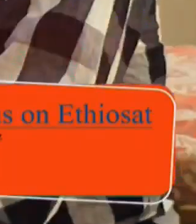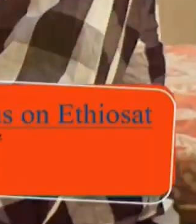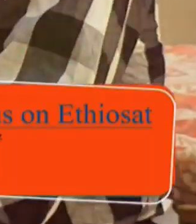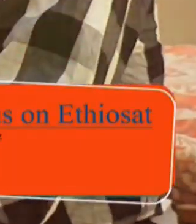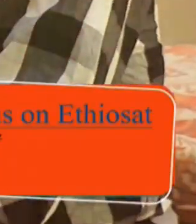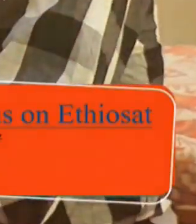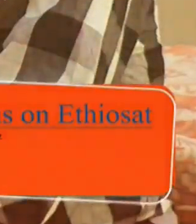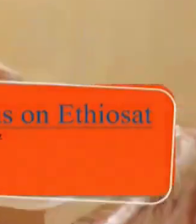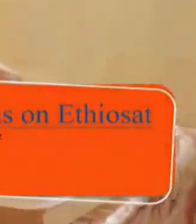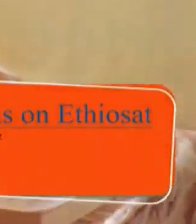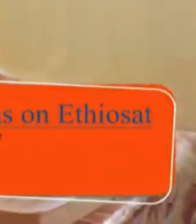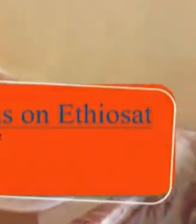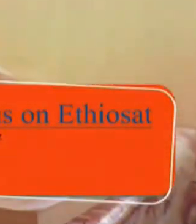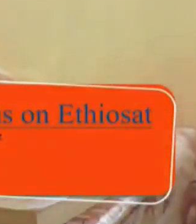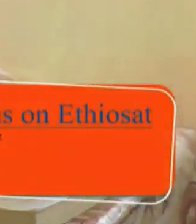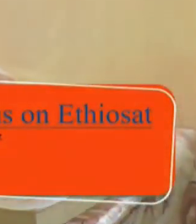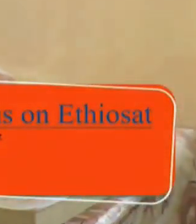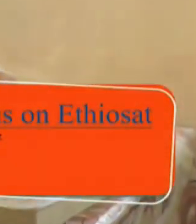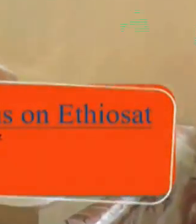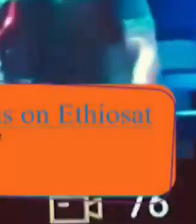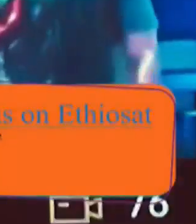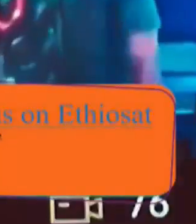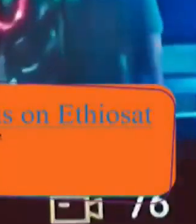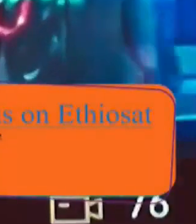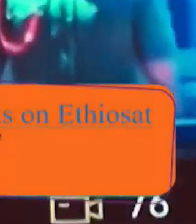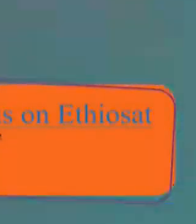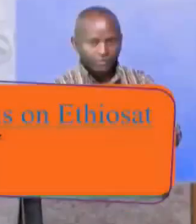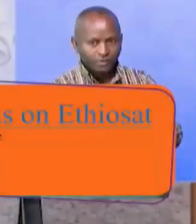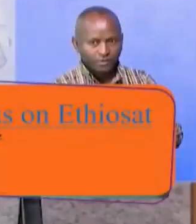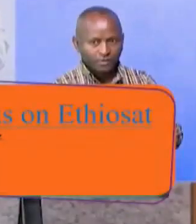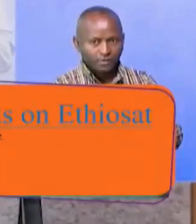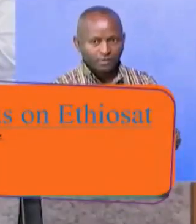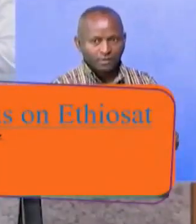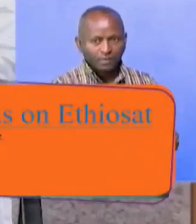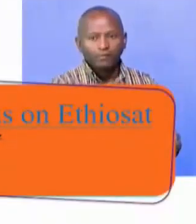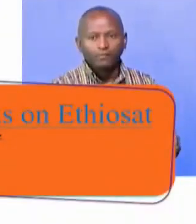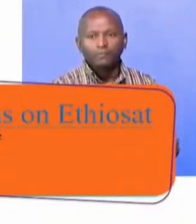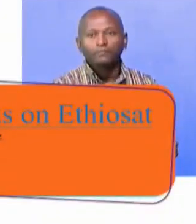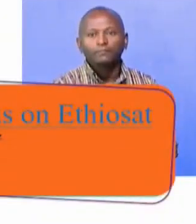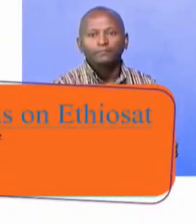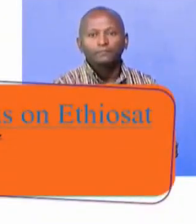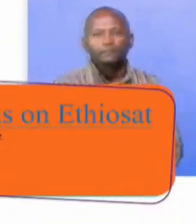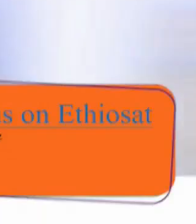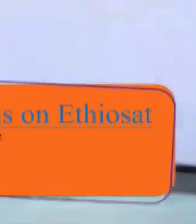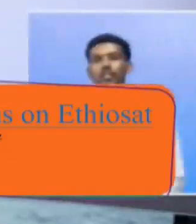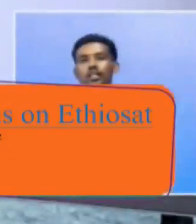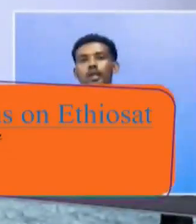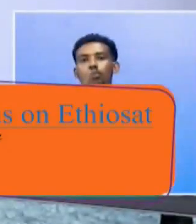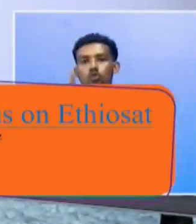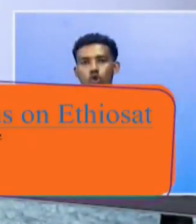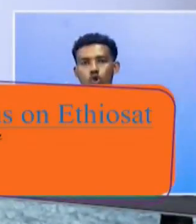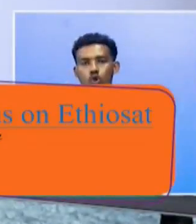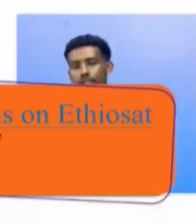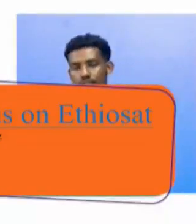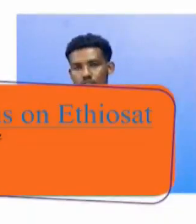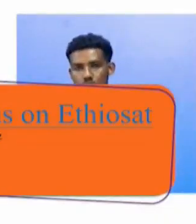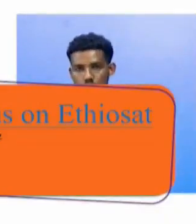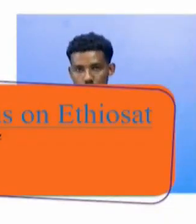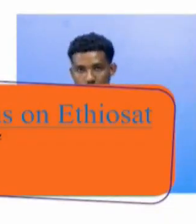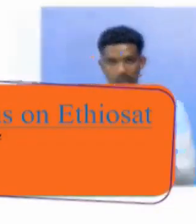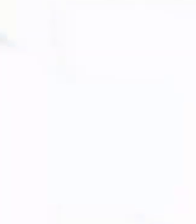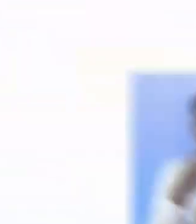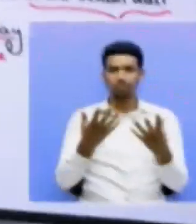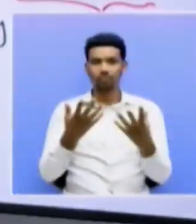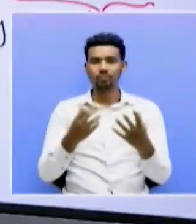Isin biraan gahuu itti fufeera. Barnoota herreegaa kutaa afuraffaa hanga 8ffaa, afaan Oromoo, afaan Amaariffaa fi afaan Ingiliziin, barnoota Ingiliffaa kutaa afuraffaa